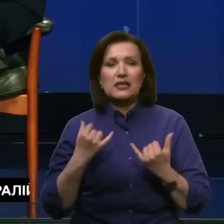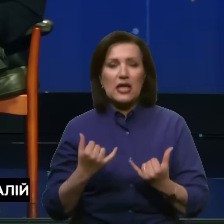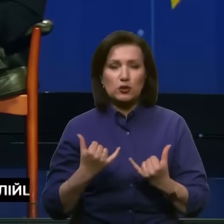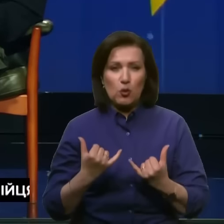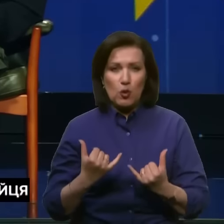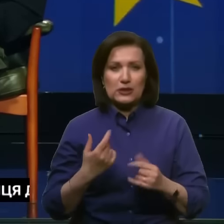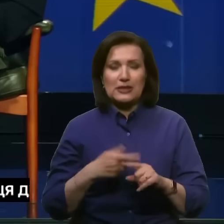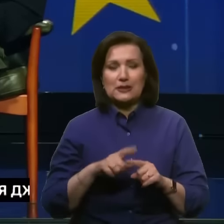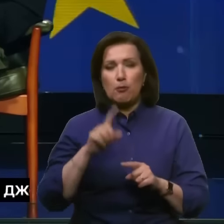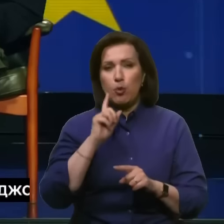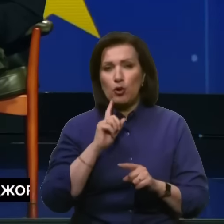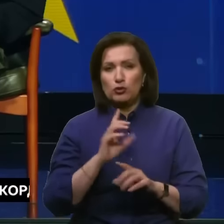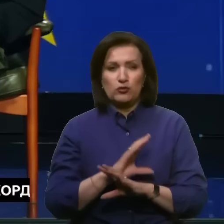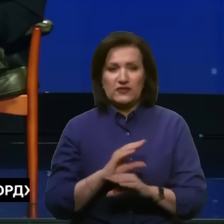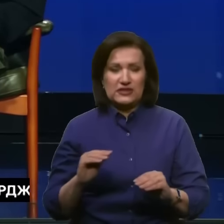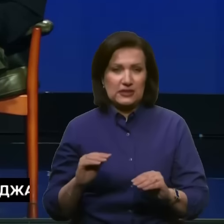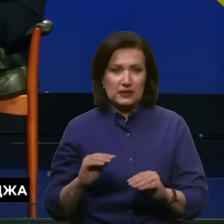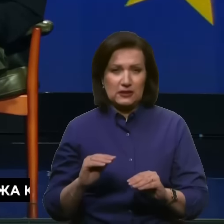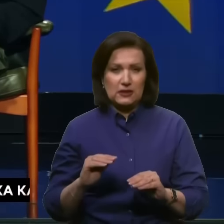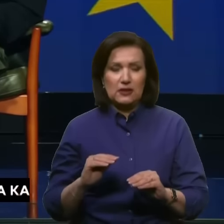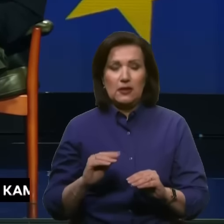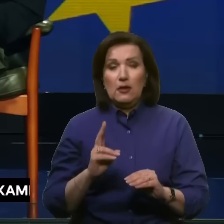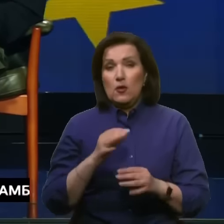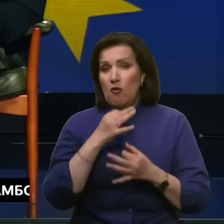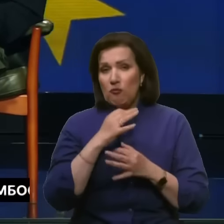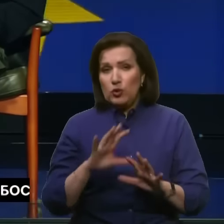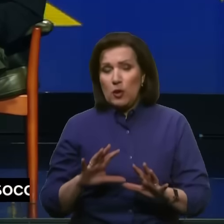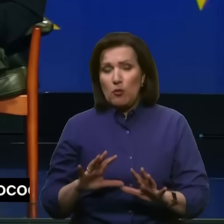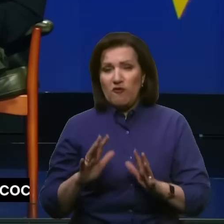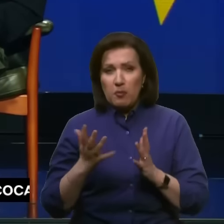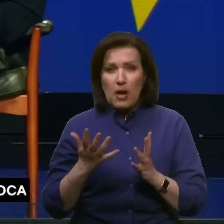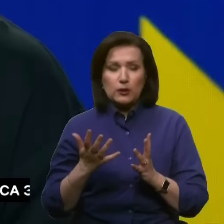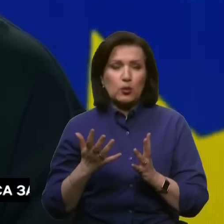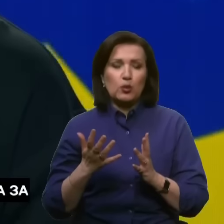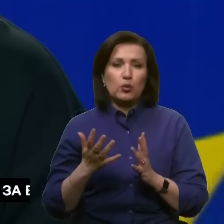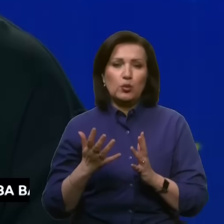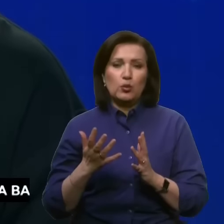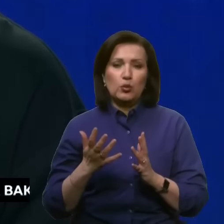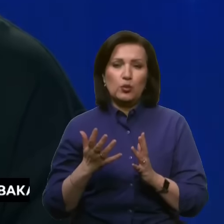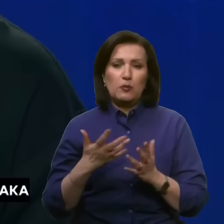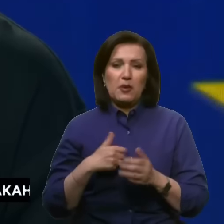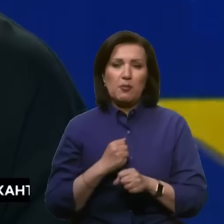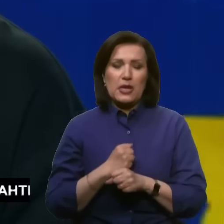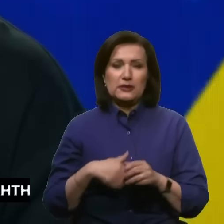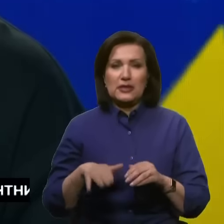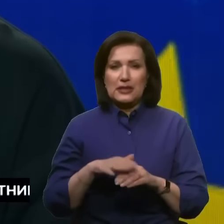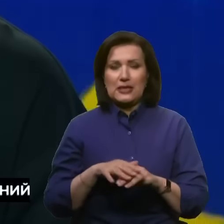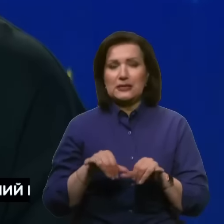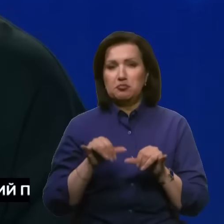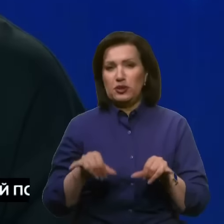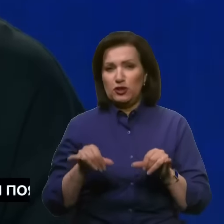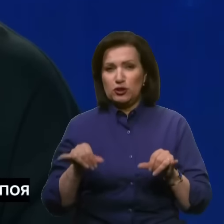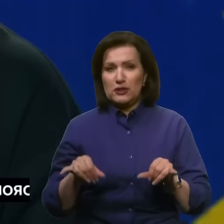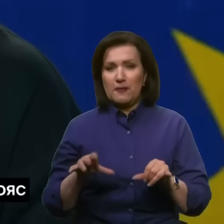сьогодні це поки що всі треки, але у будь-якому випадку ми працюємо над їх